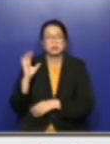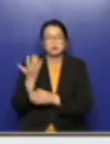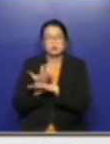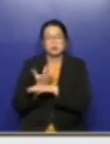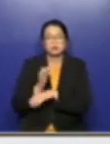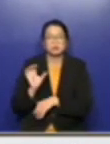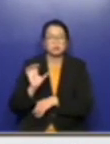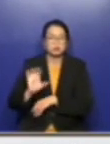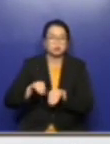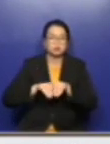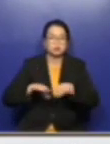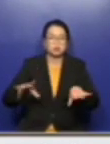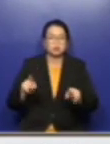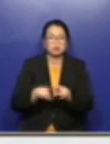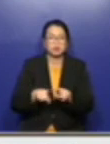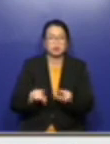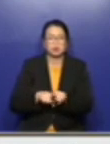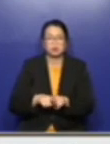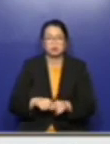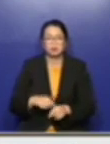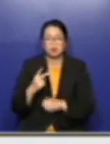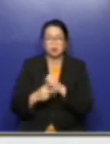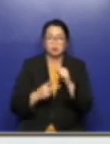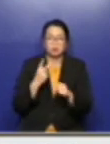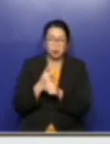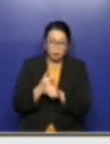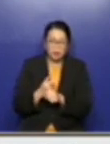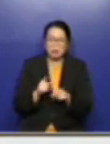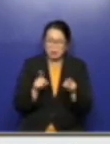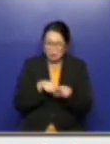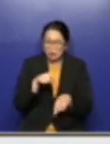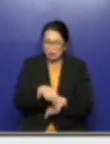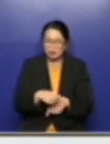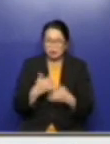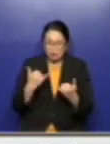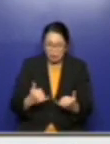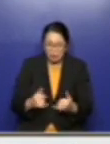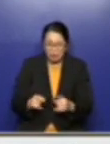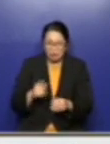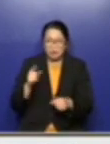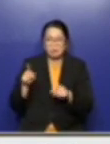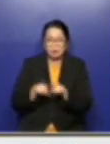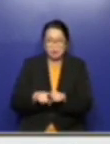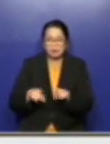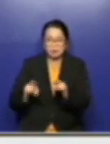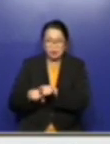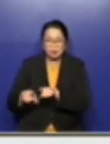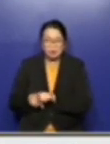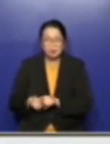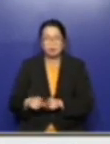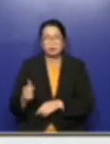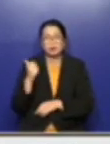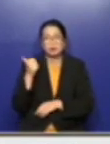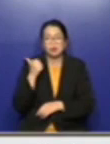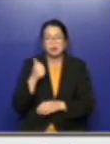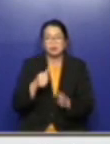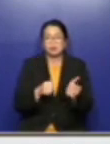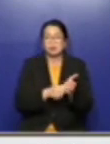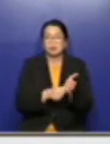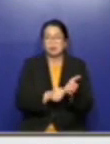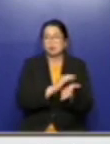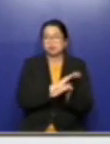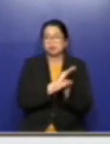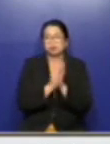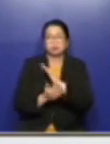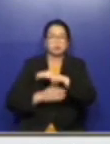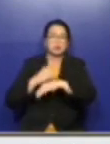วก็แบบนี้นะท่านประธาน2ปีที่แล้วก็แบบนี้ปีที่แล้วก็แบบเนี้ยแสดงว่าบอร์ดชุดนี้หรือกรรมการไทย PBS ไม่เคยได้พัฒนา